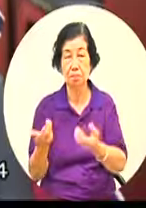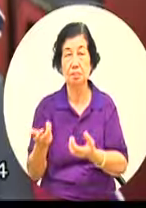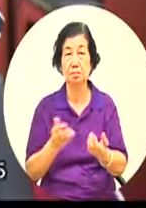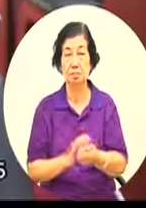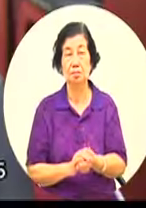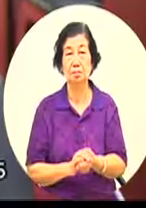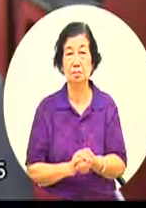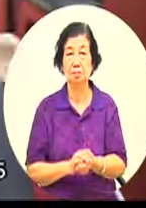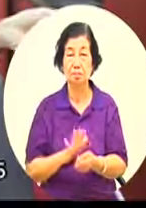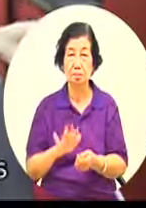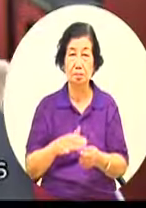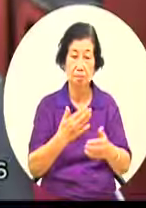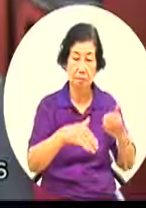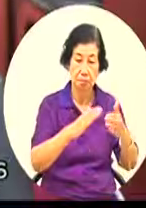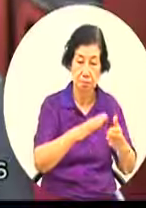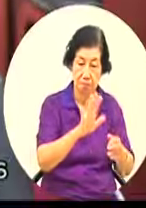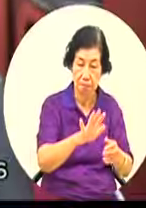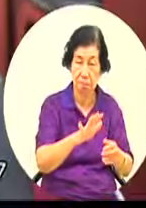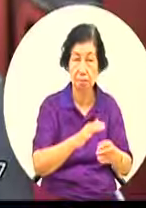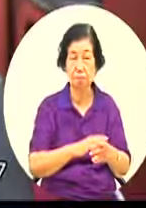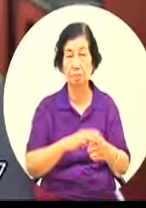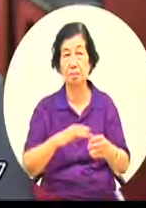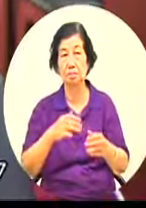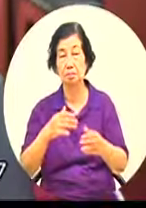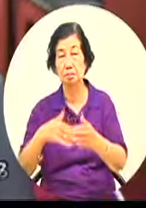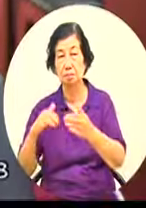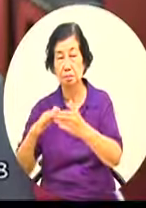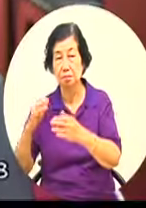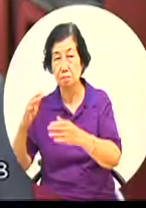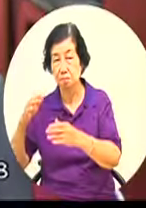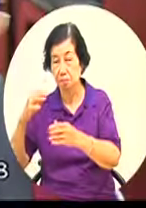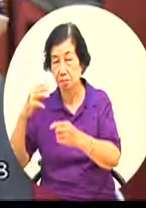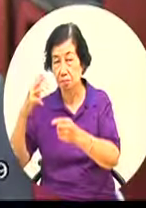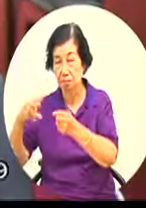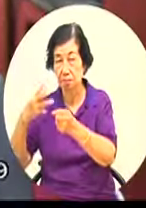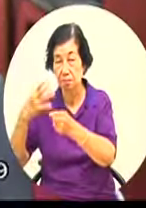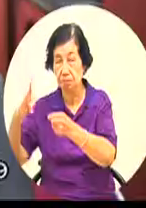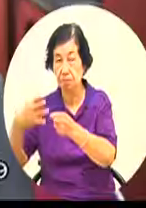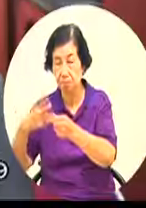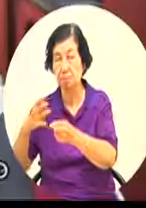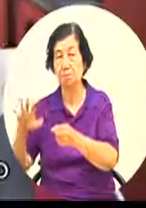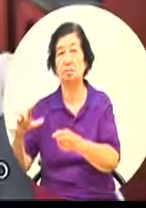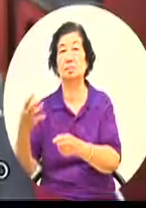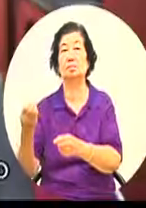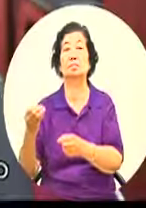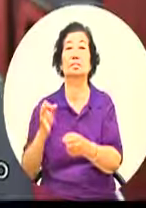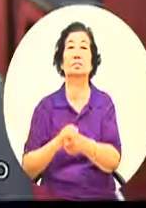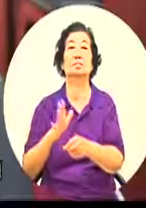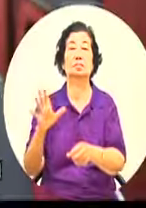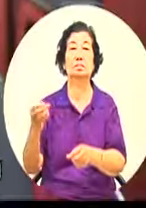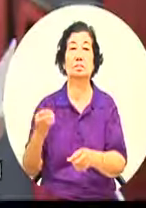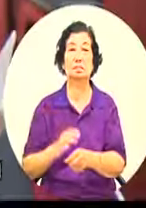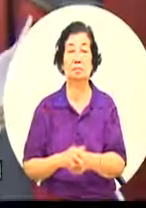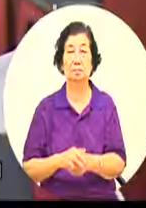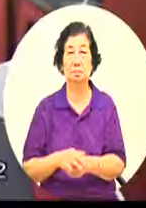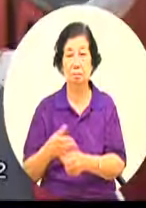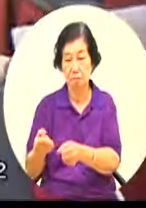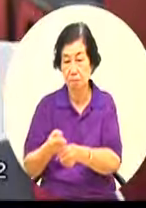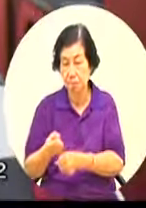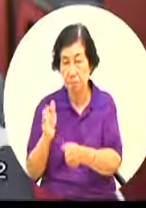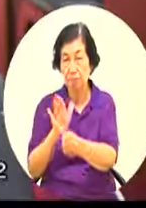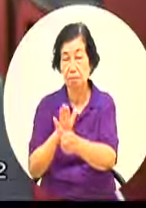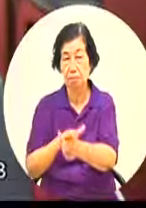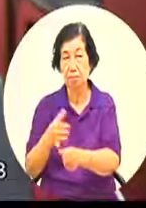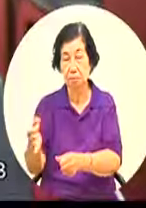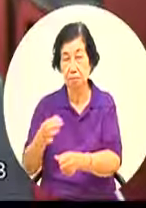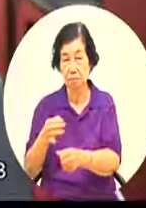校没有，有的甚至3-4年都没有，那些图书资源从哪里来？募款，甚至是别的